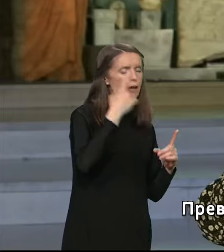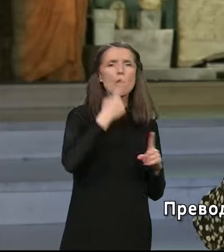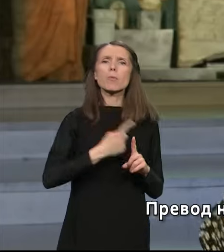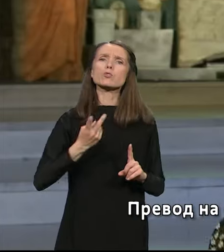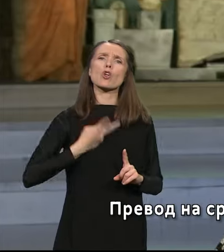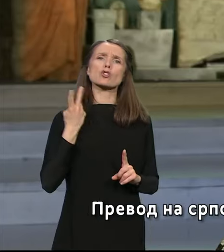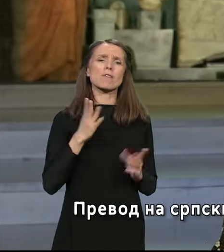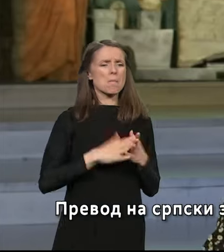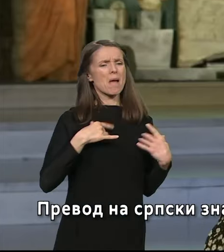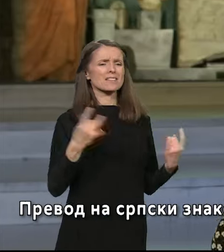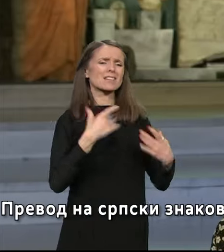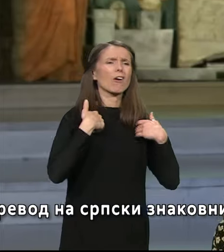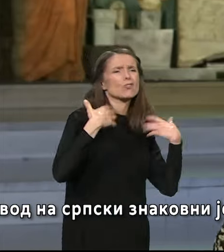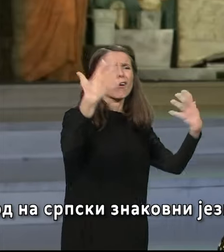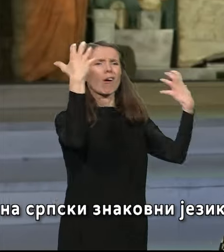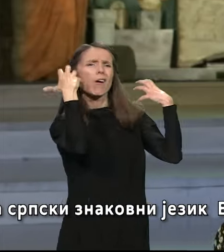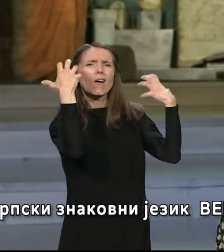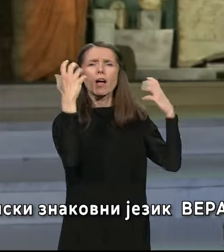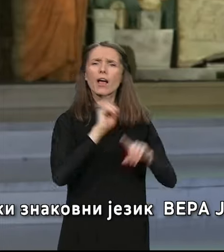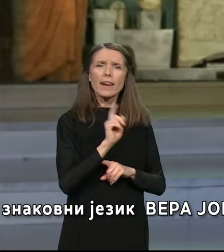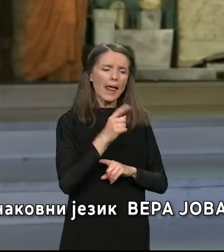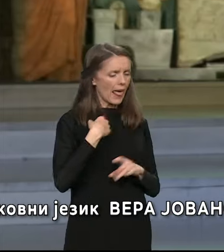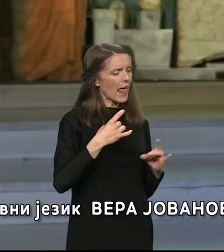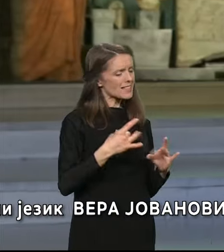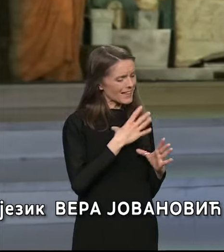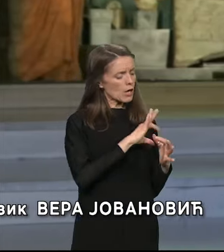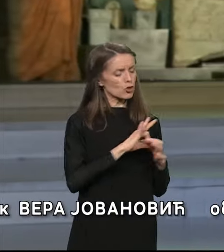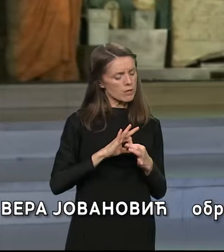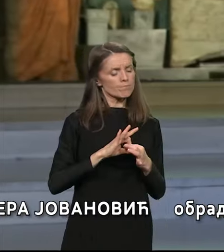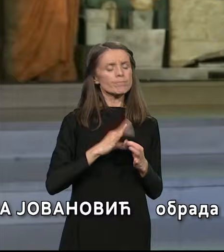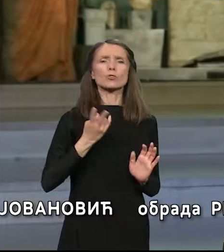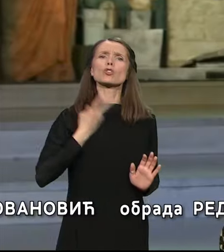biti besan što si srećan, nego biti srećan. Znači, izdržati sve